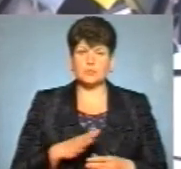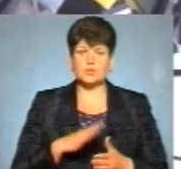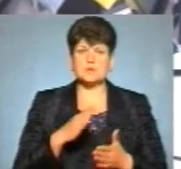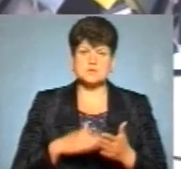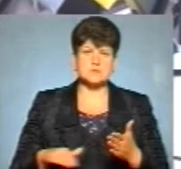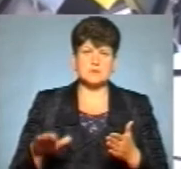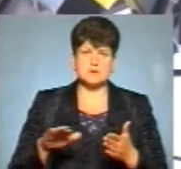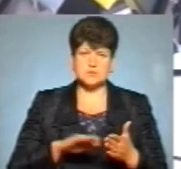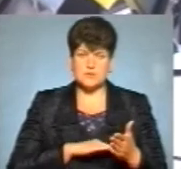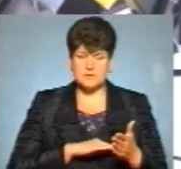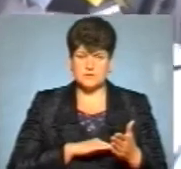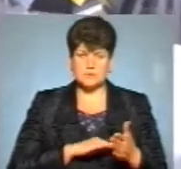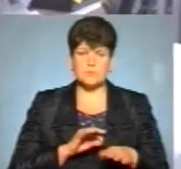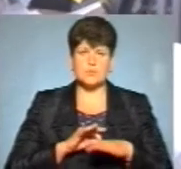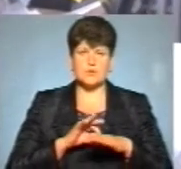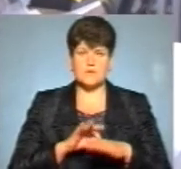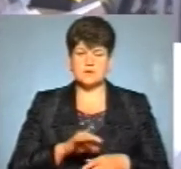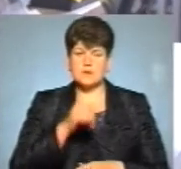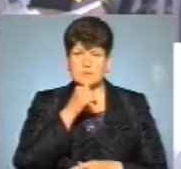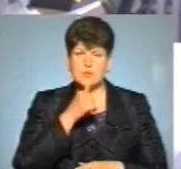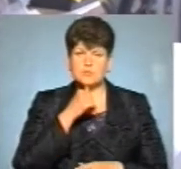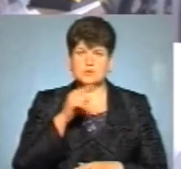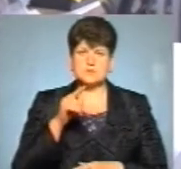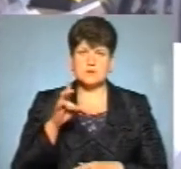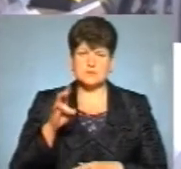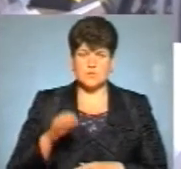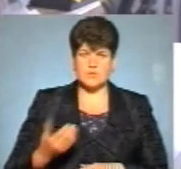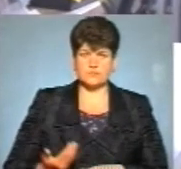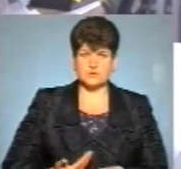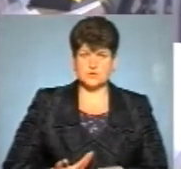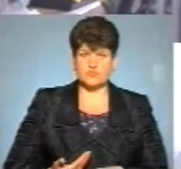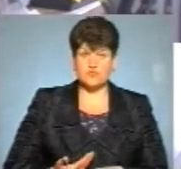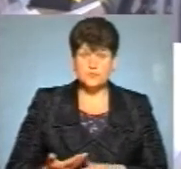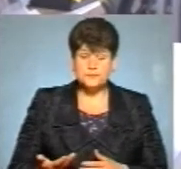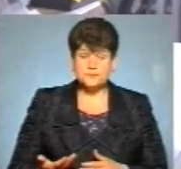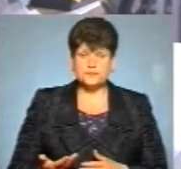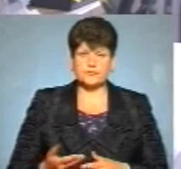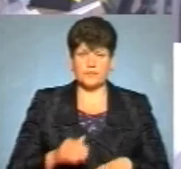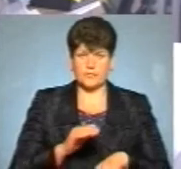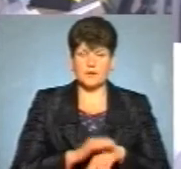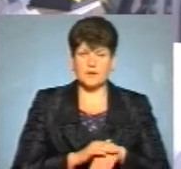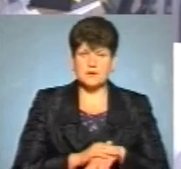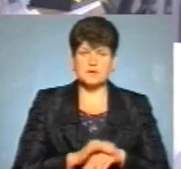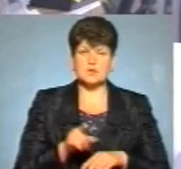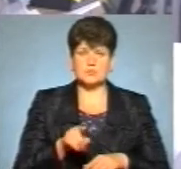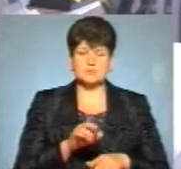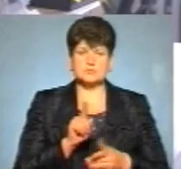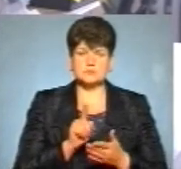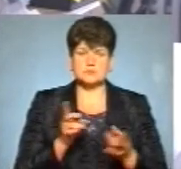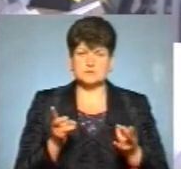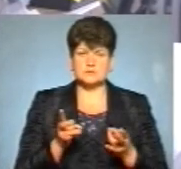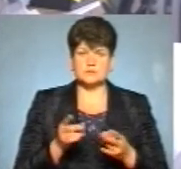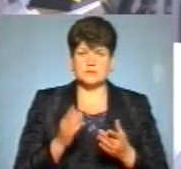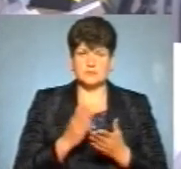скасовано проведення пробного ЗНО вживу, і, власне, воно мало пройти у